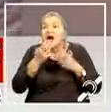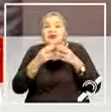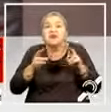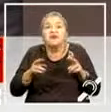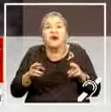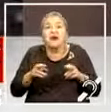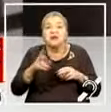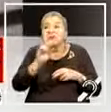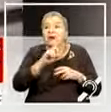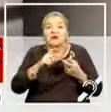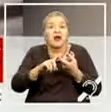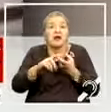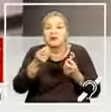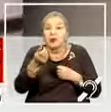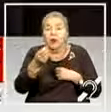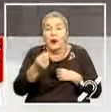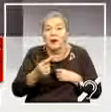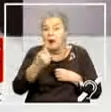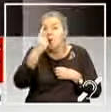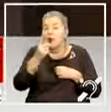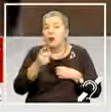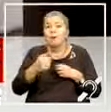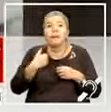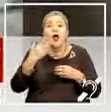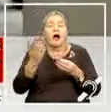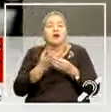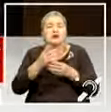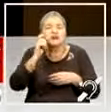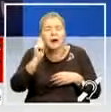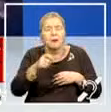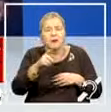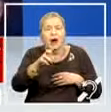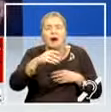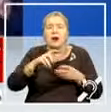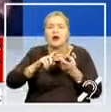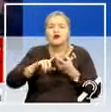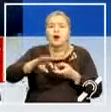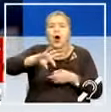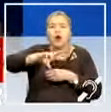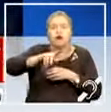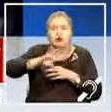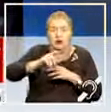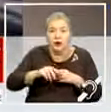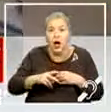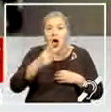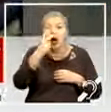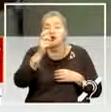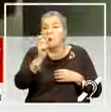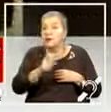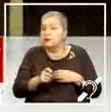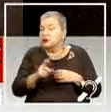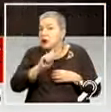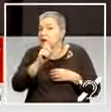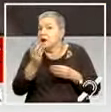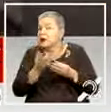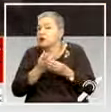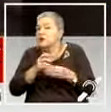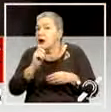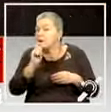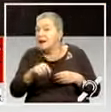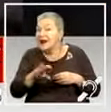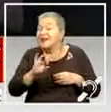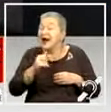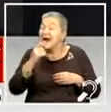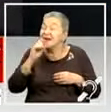această perioadă. Vorbim despre o persoană care are un cazier judiciar legat de furturi și o a doua persoană nu are cazier judiciar, deși este